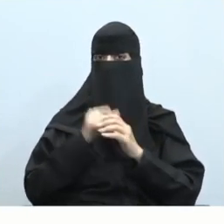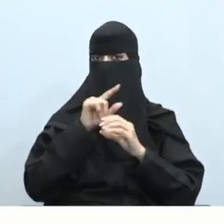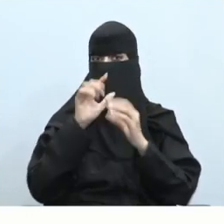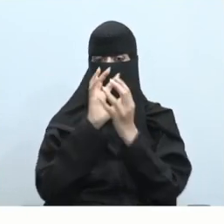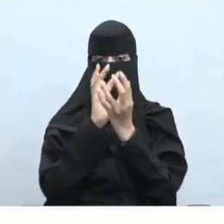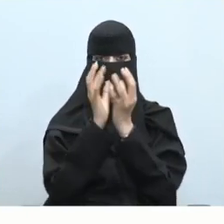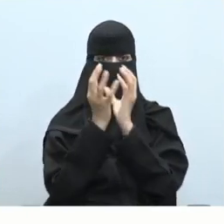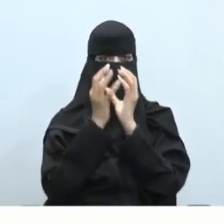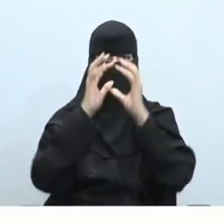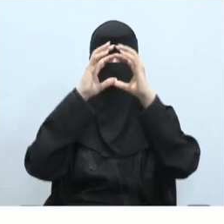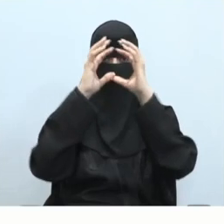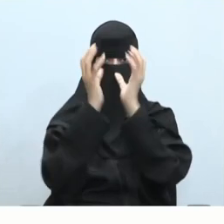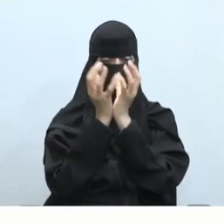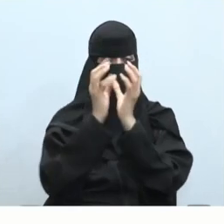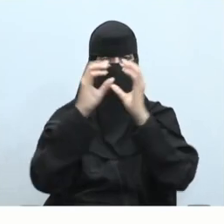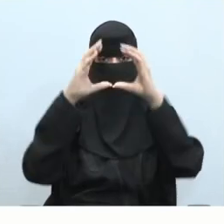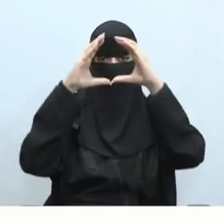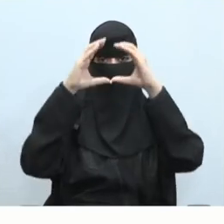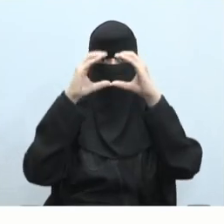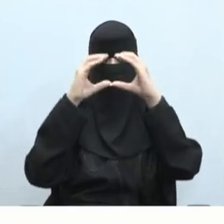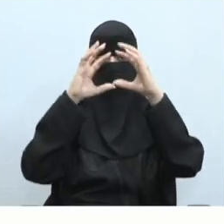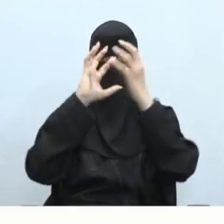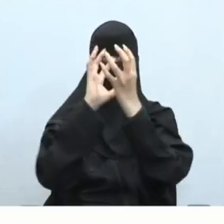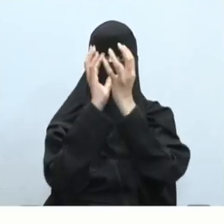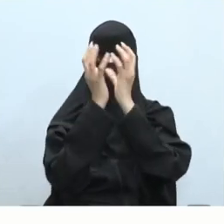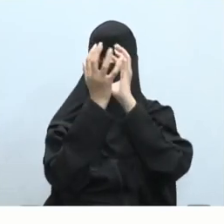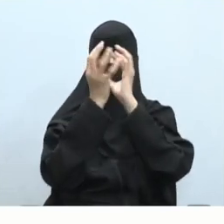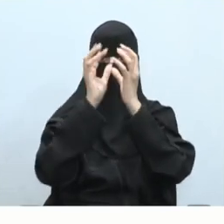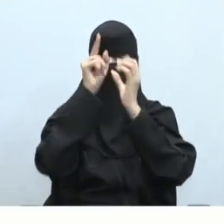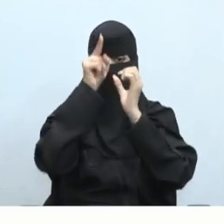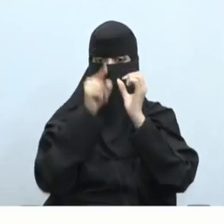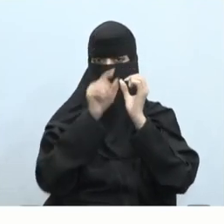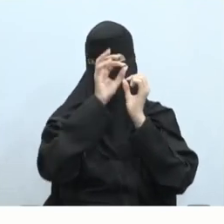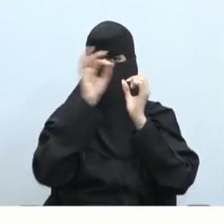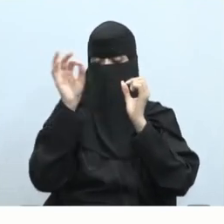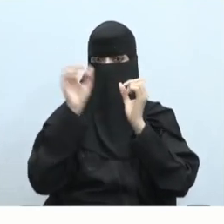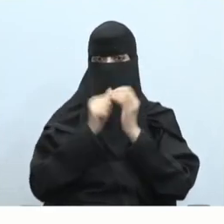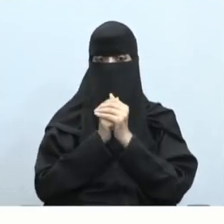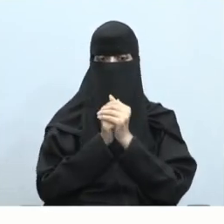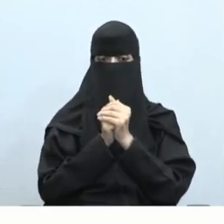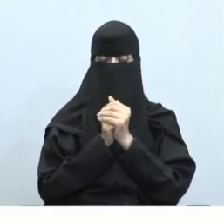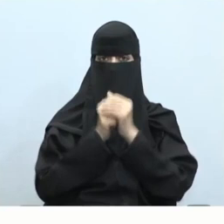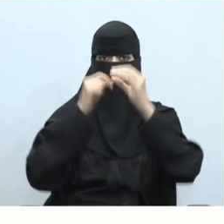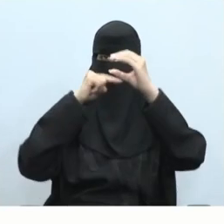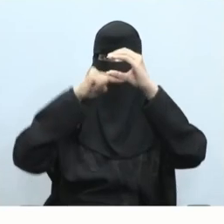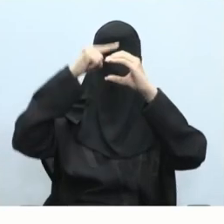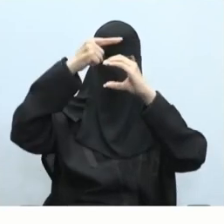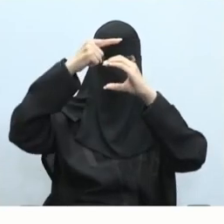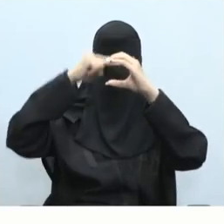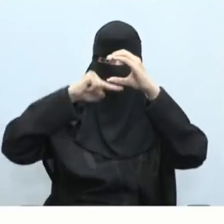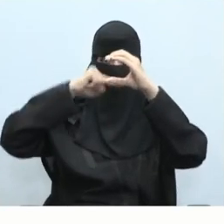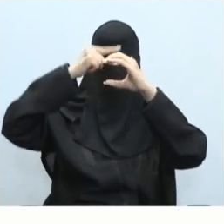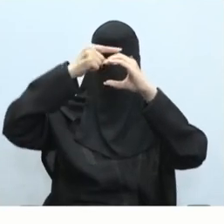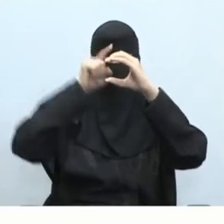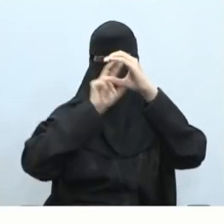كرويه الارض لو كانت كرويه بشكل هندسي لاصبح مساحه او مسافه